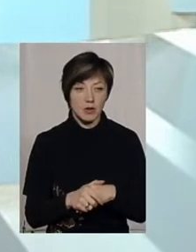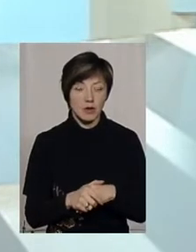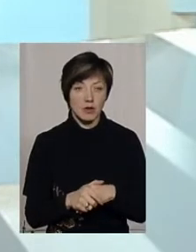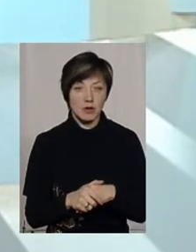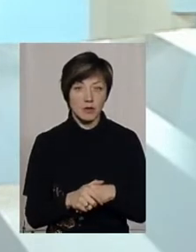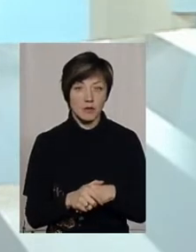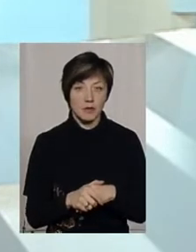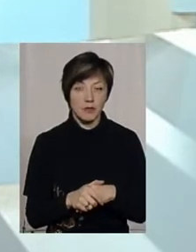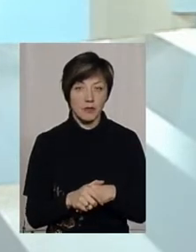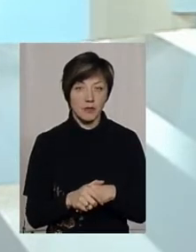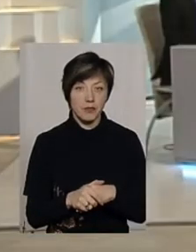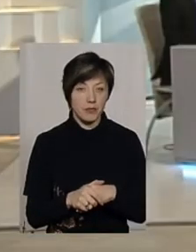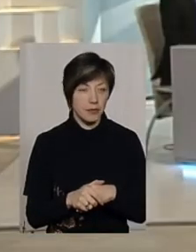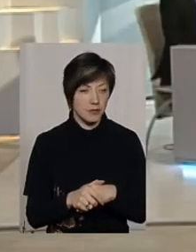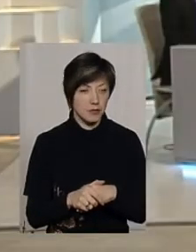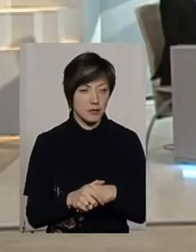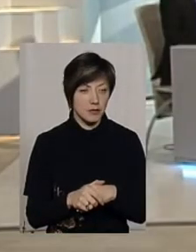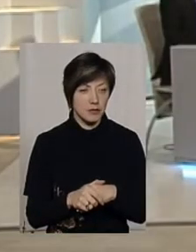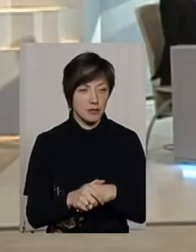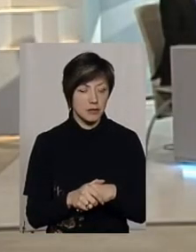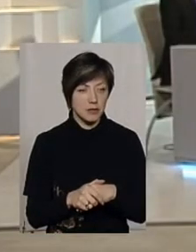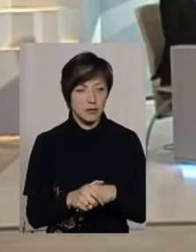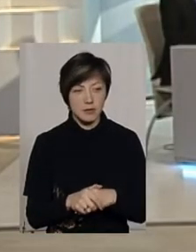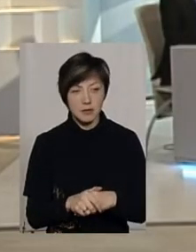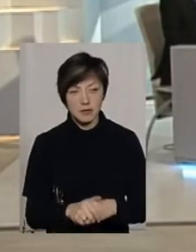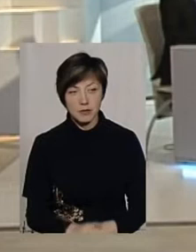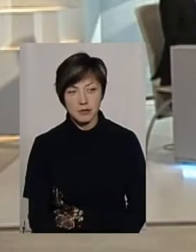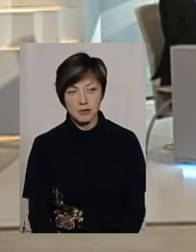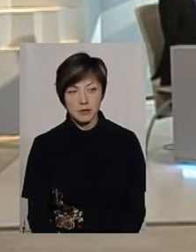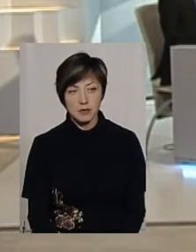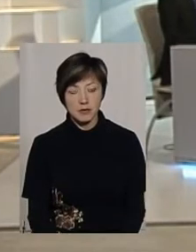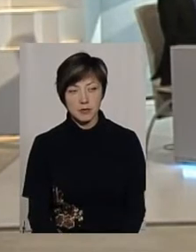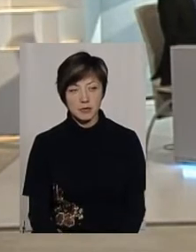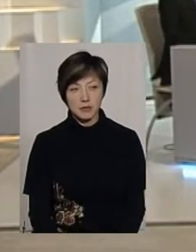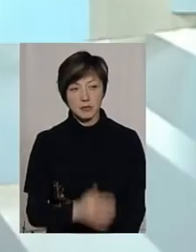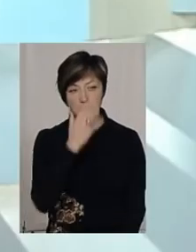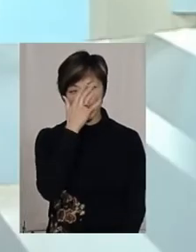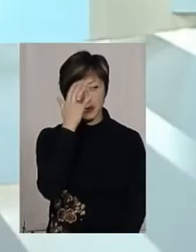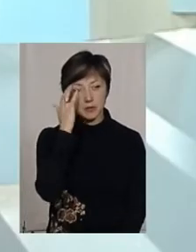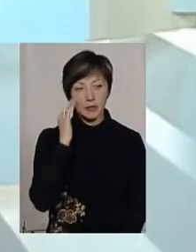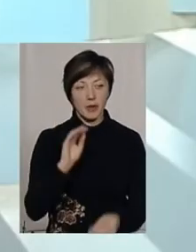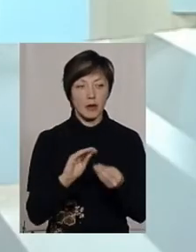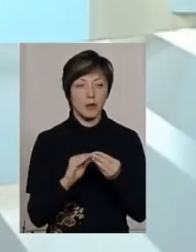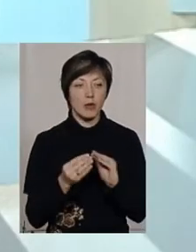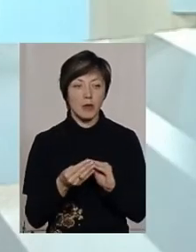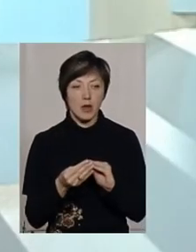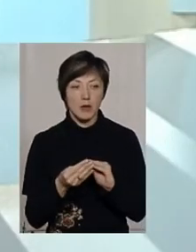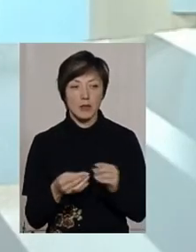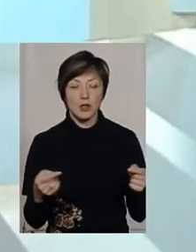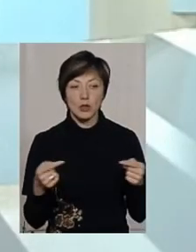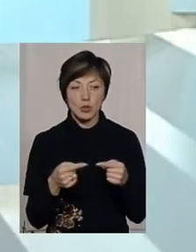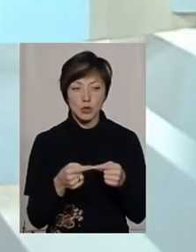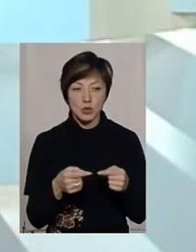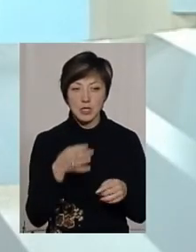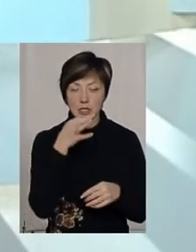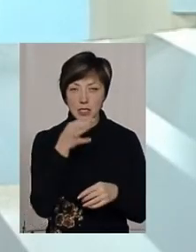що богоугодні праведники, а не все, дякую. Проблема, точно